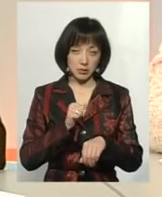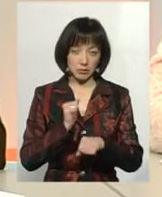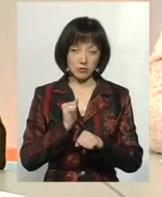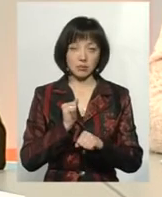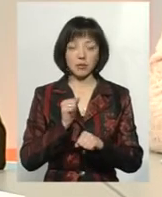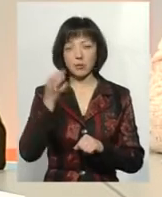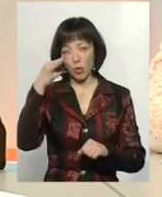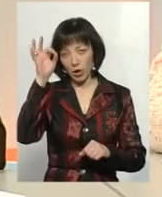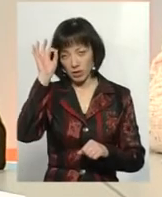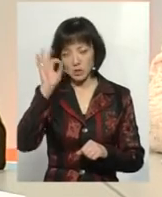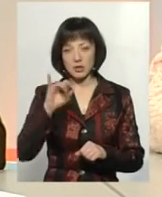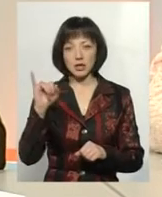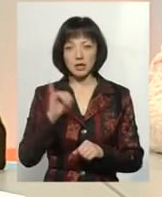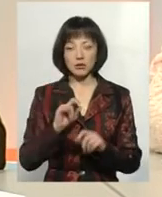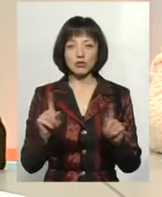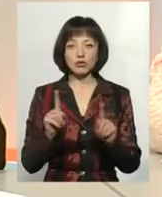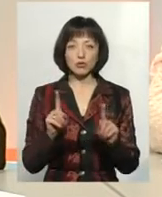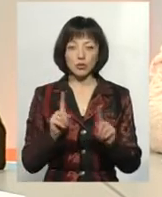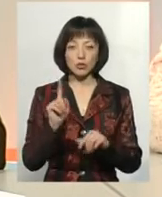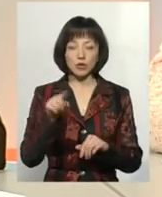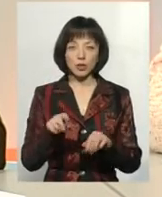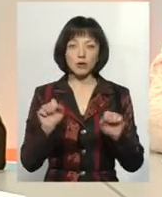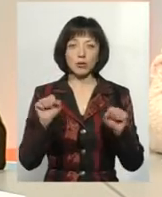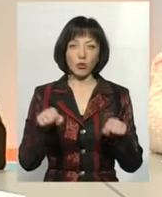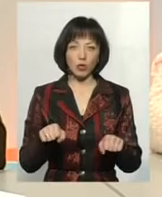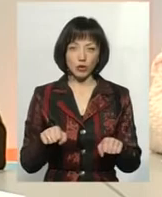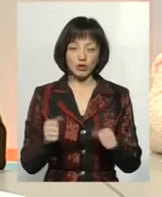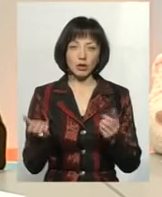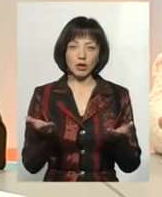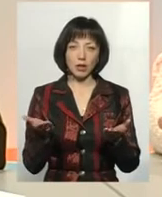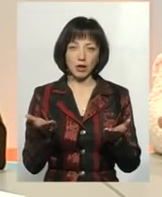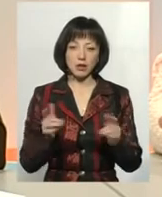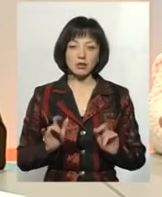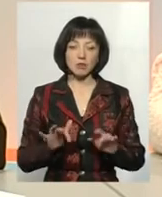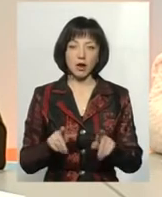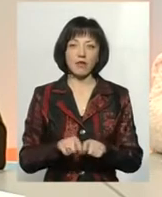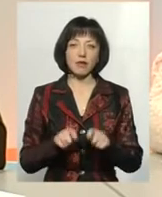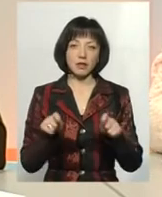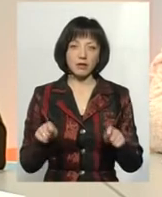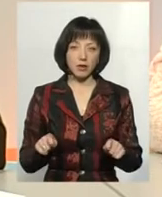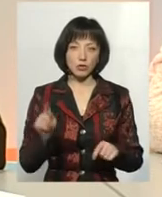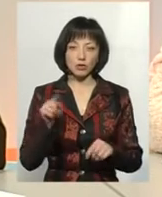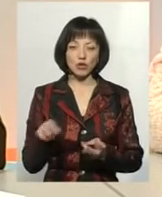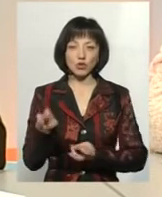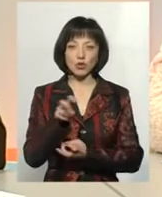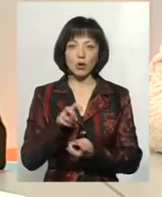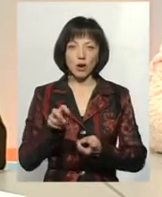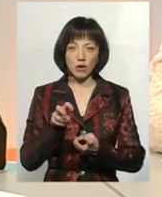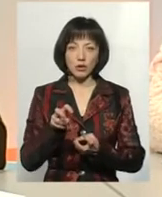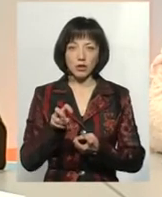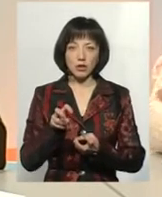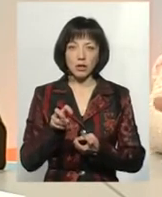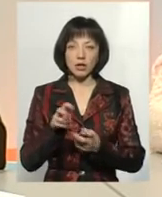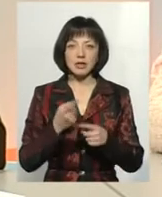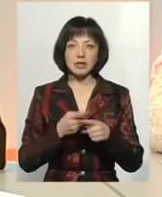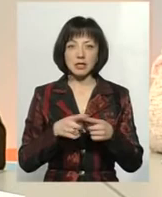міліції, поліції, і щоб тоді можна якась справа відкривається, і тоді шукають вже піду. Mm-hmm. Да, тому що